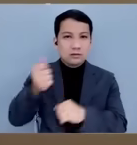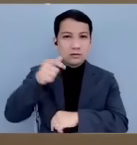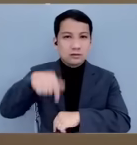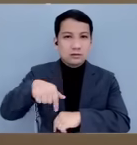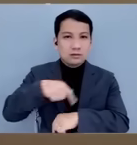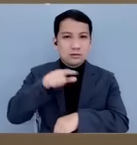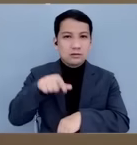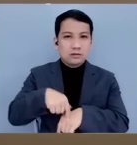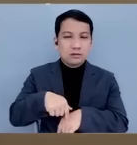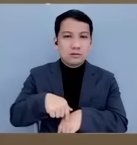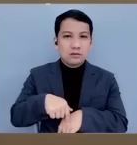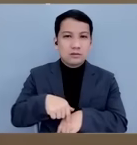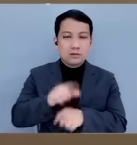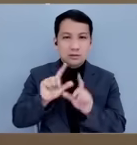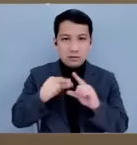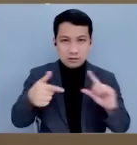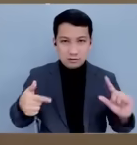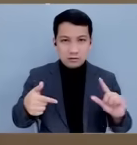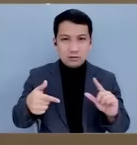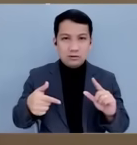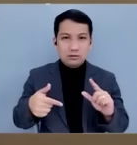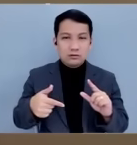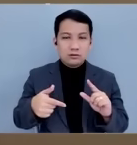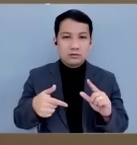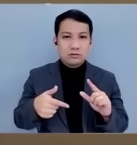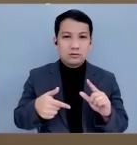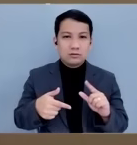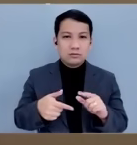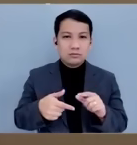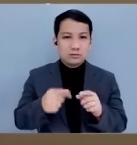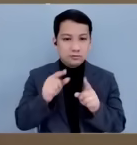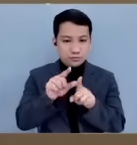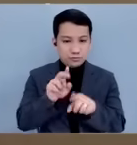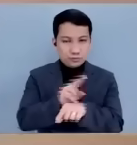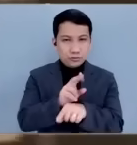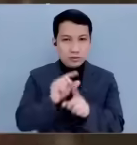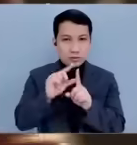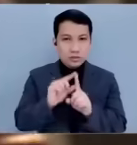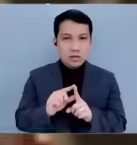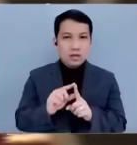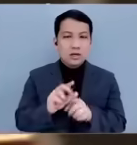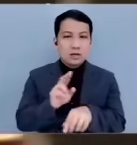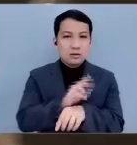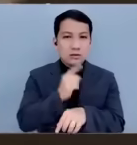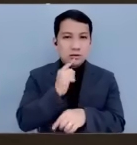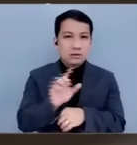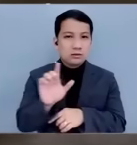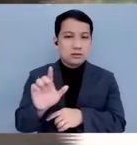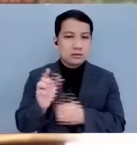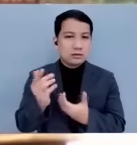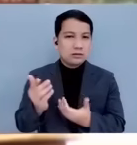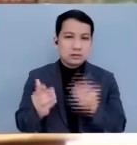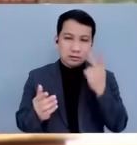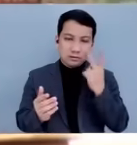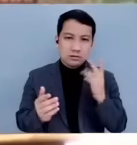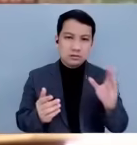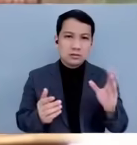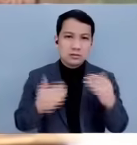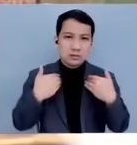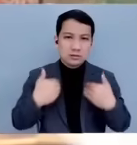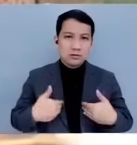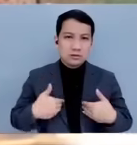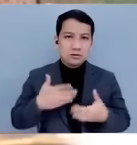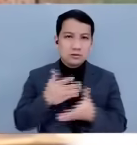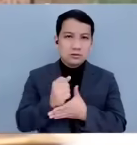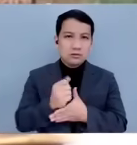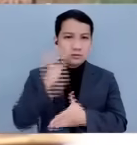the language, for the intemperate language and the tenor I took. Tingin naman ng isang human rights advocate,